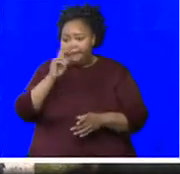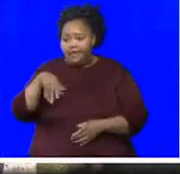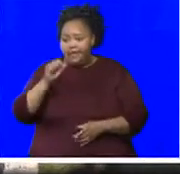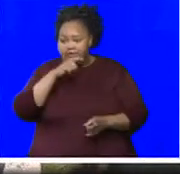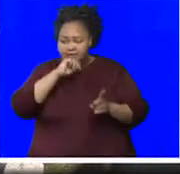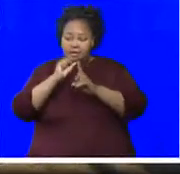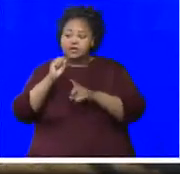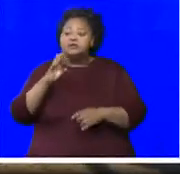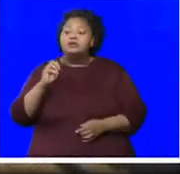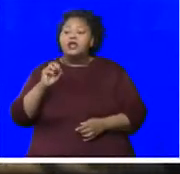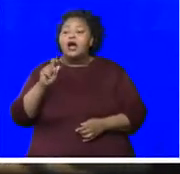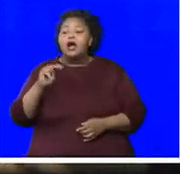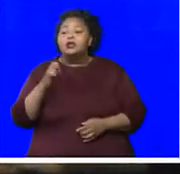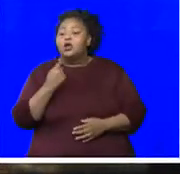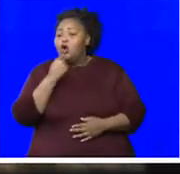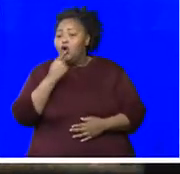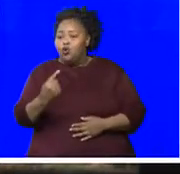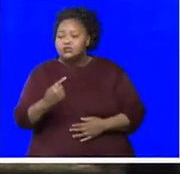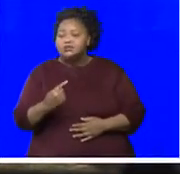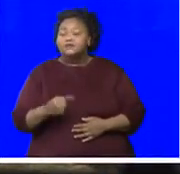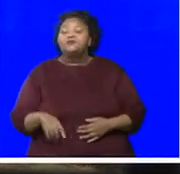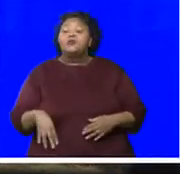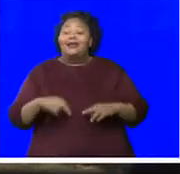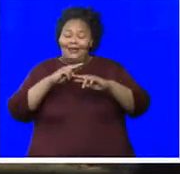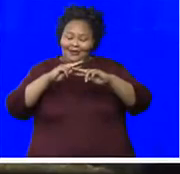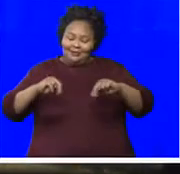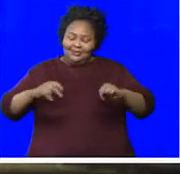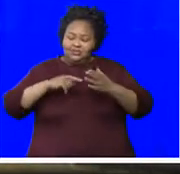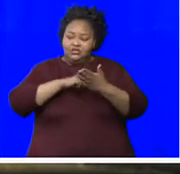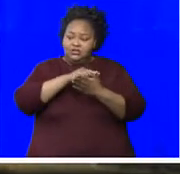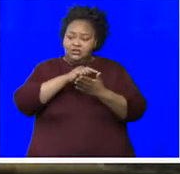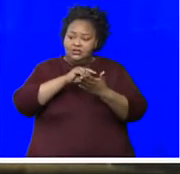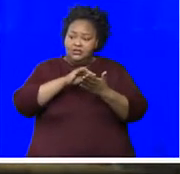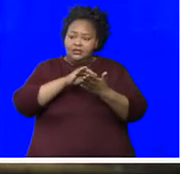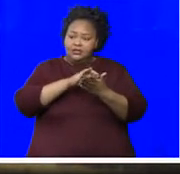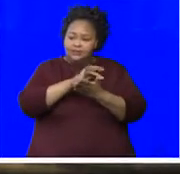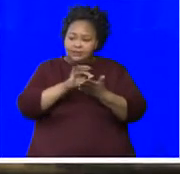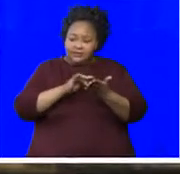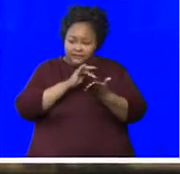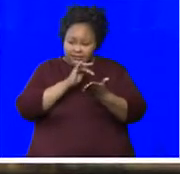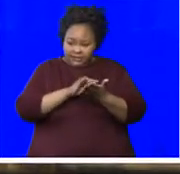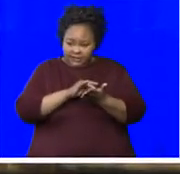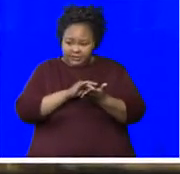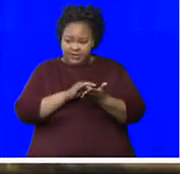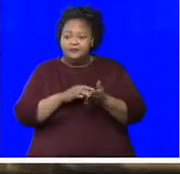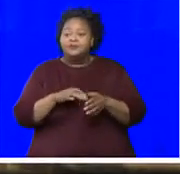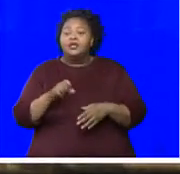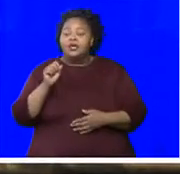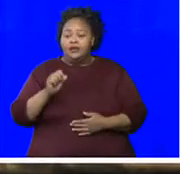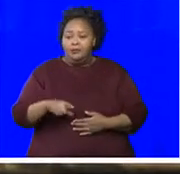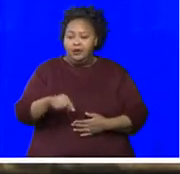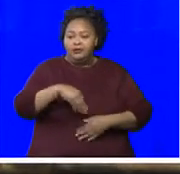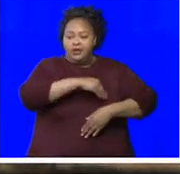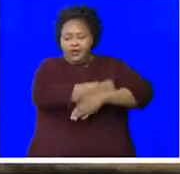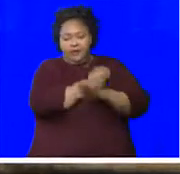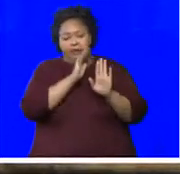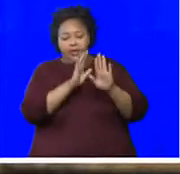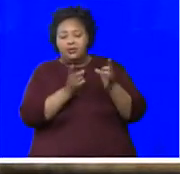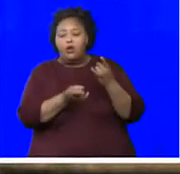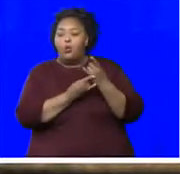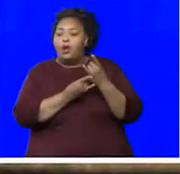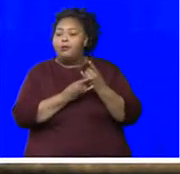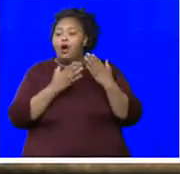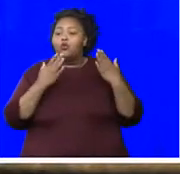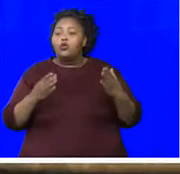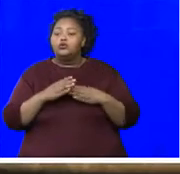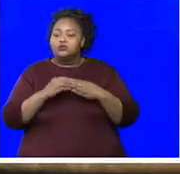lapha eveni. Sitowubona isite la khona kutawusukuma khona iproject yeGene Bank.